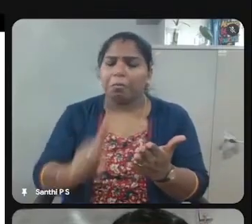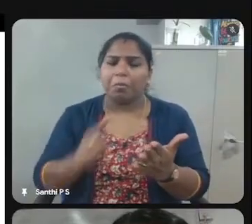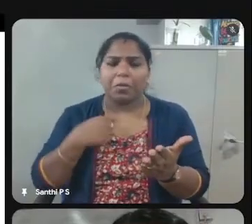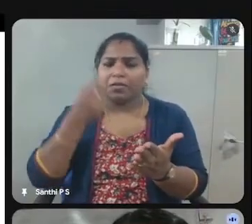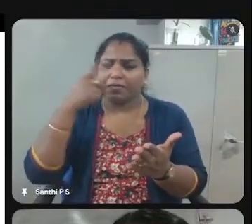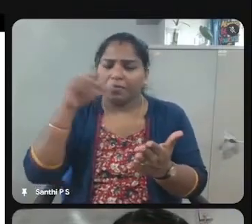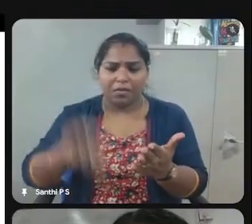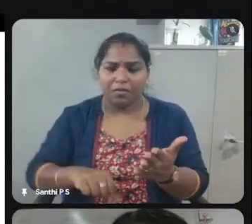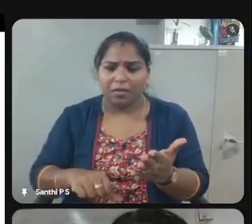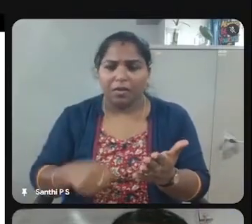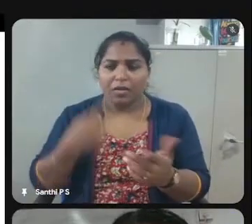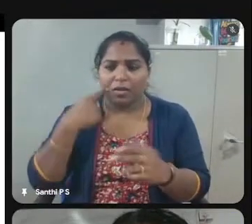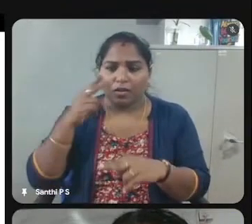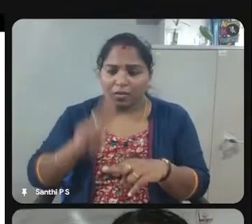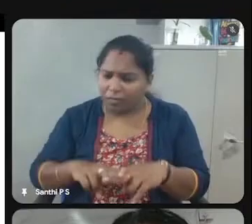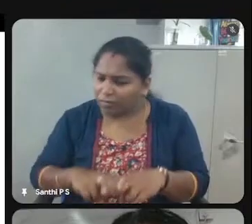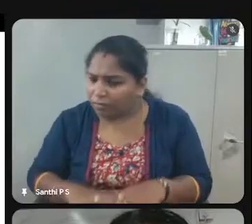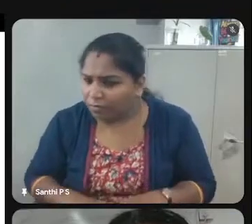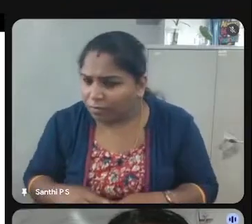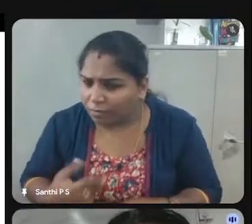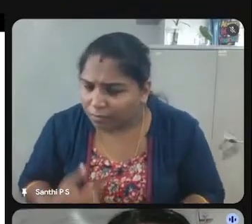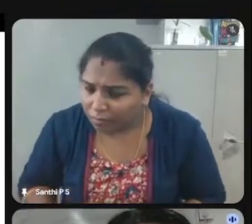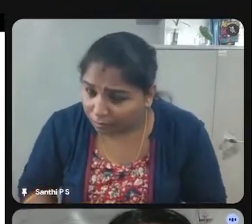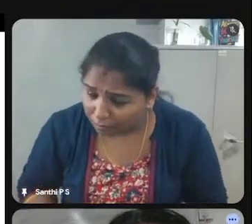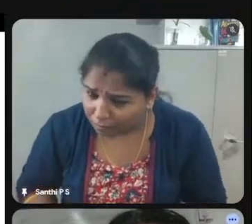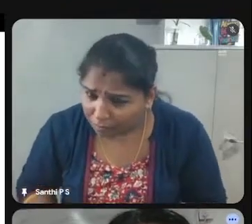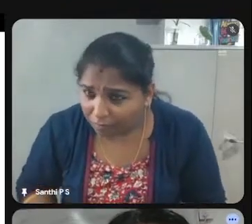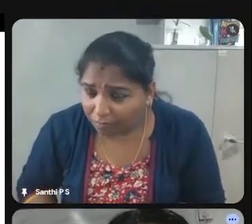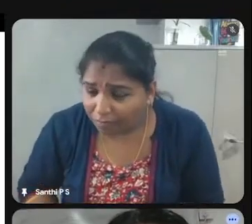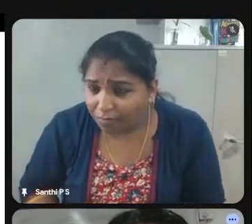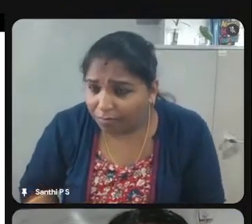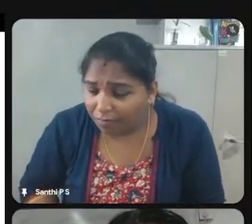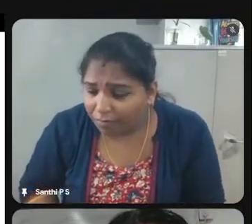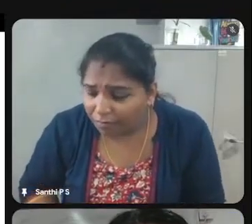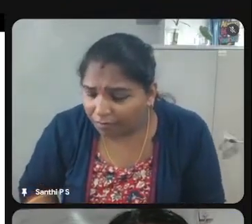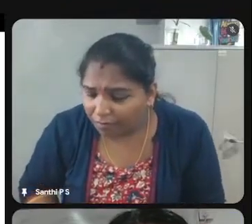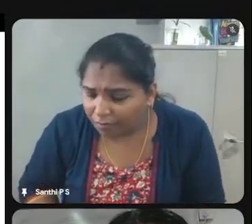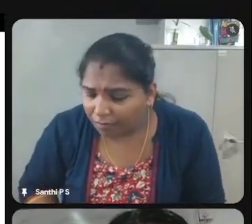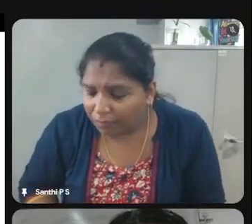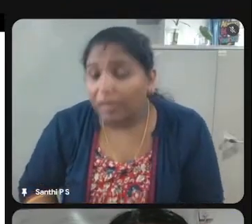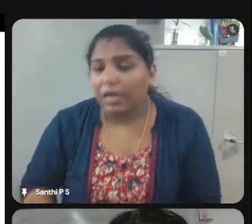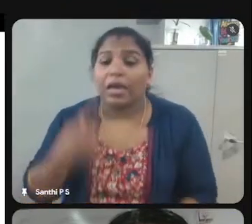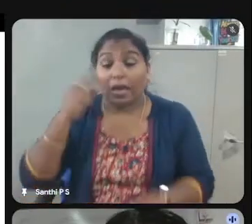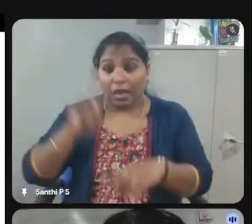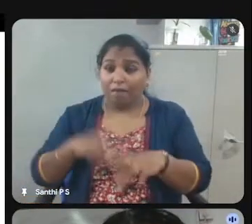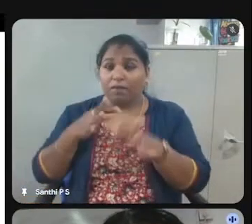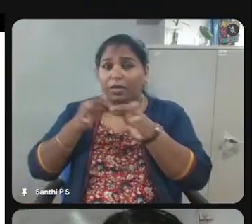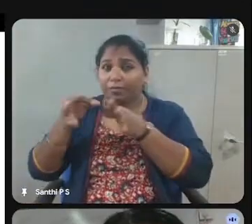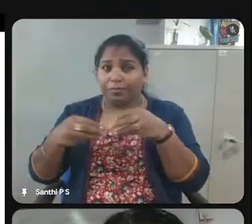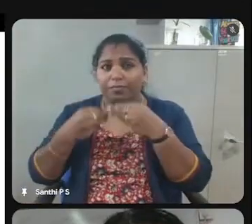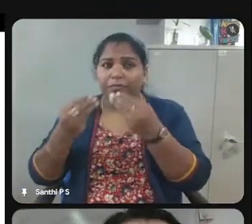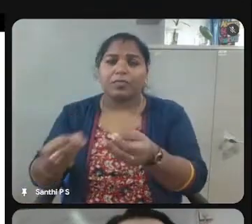കൊടുത്താണ് പെട്ടെന്നിന് മറക്കും. പറഞ്ഞു കൊടുത്താ പെട്ടെന്ന് അവൻ മറക്കും ചെയ്യും.